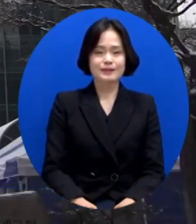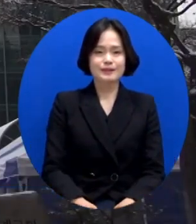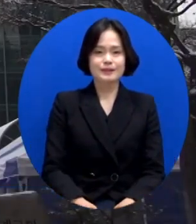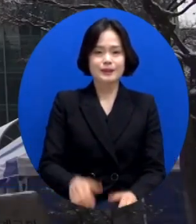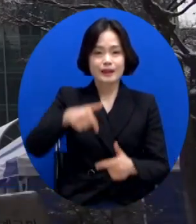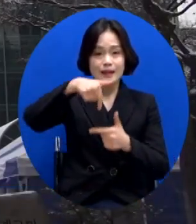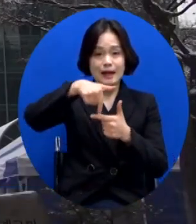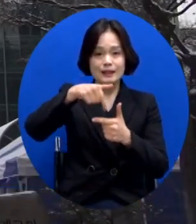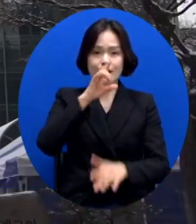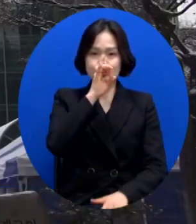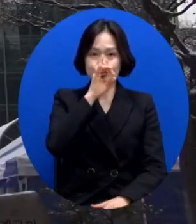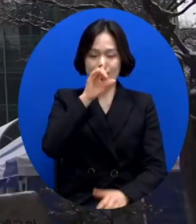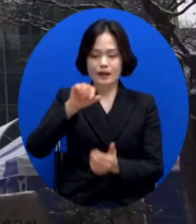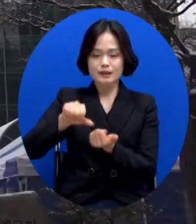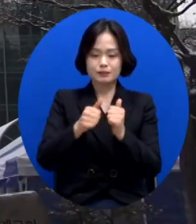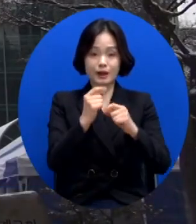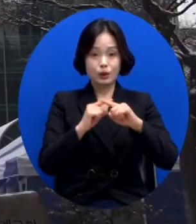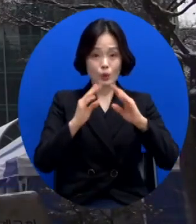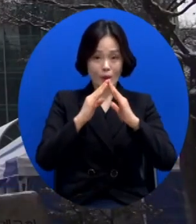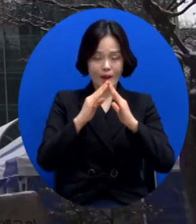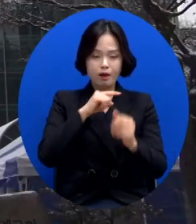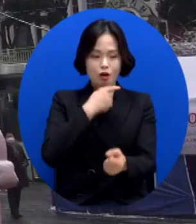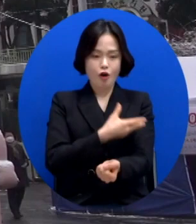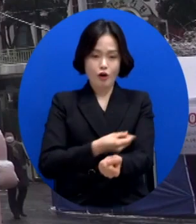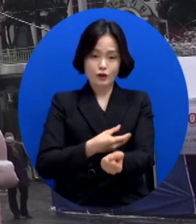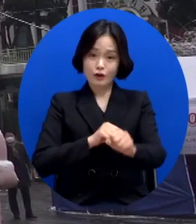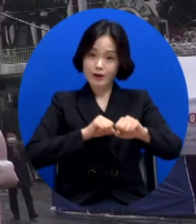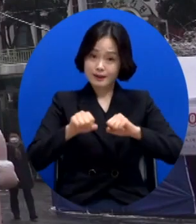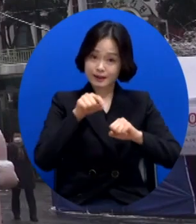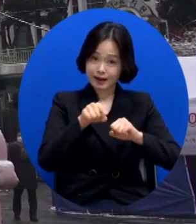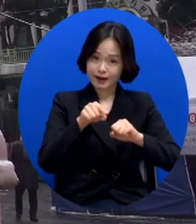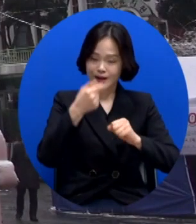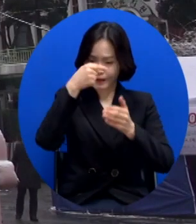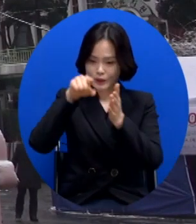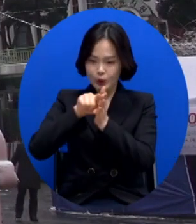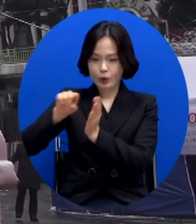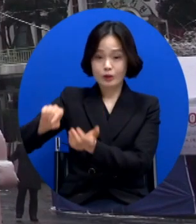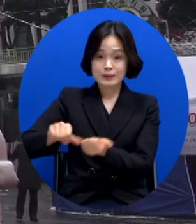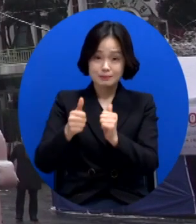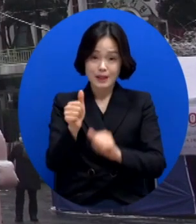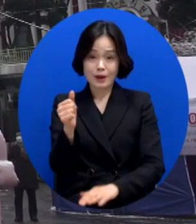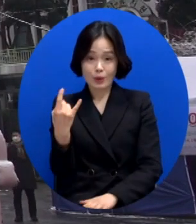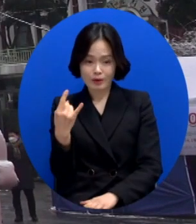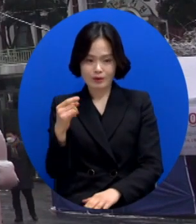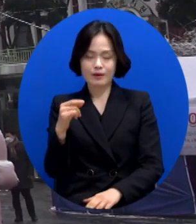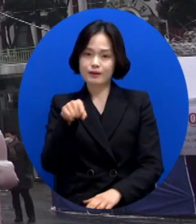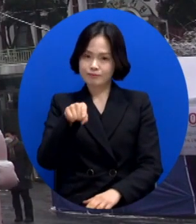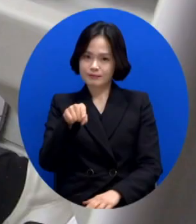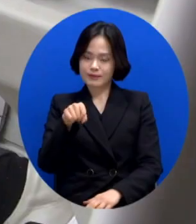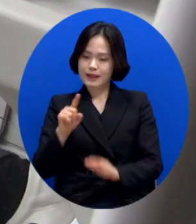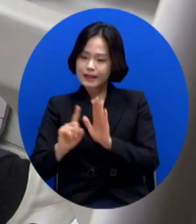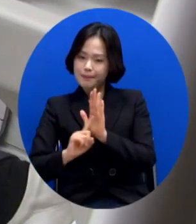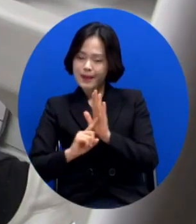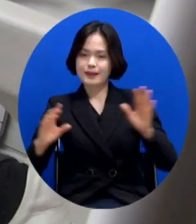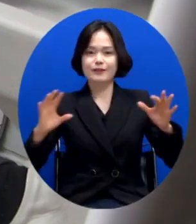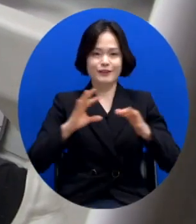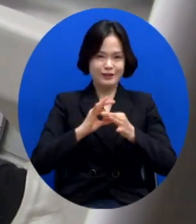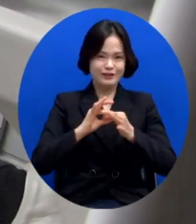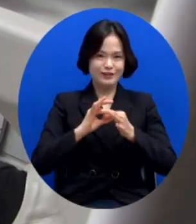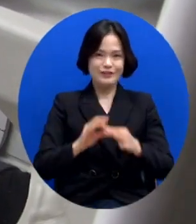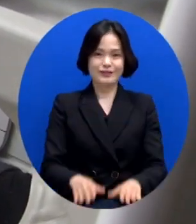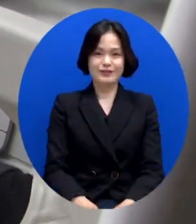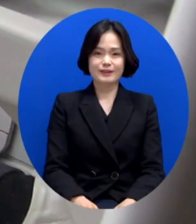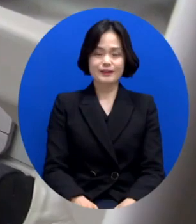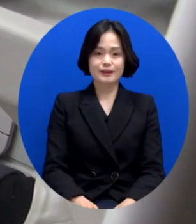강남 중앙 침례교회 이에 헌혈 행사는 기독교 한국 침례회 가 진행하고 있는 캠페인에 일원입니다 바로